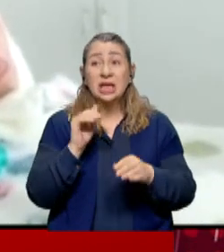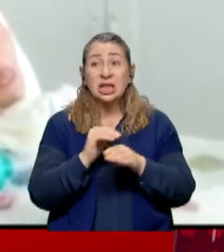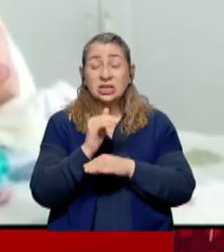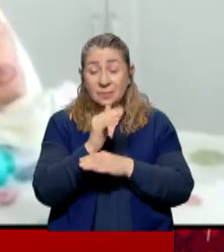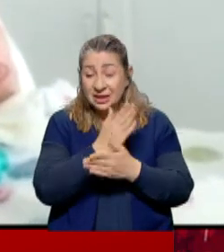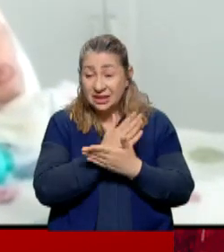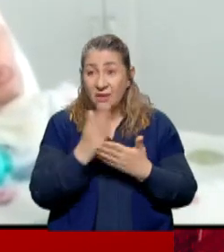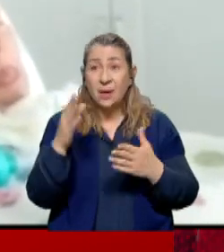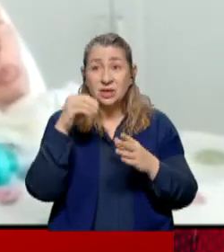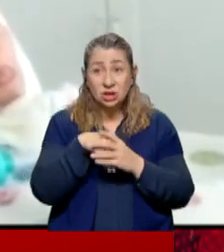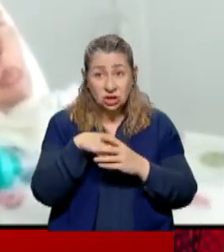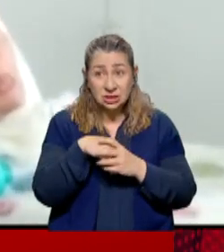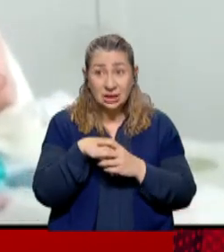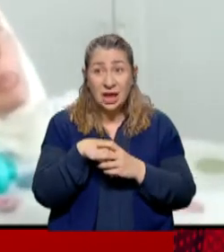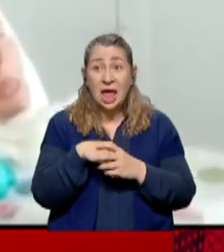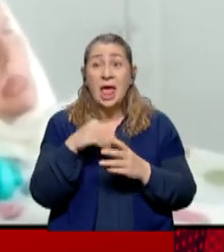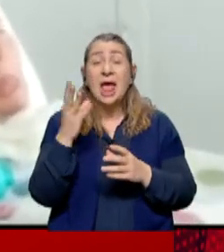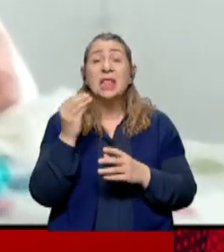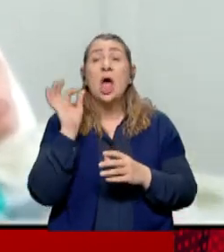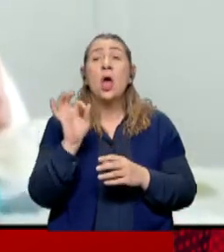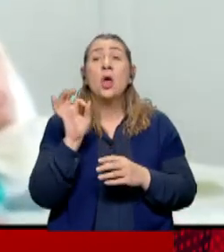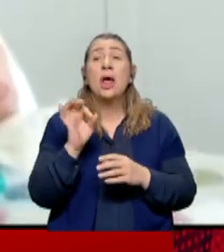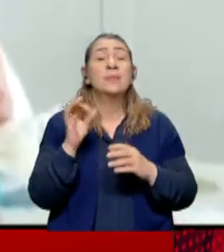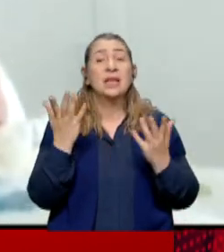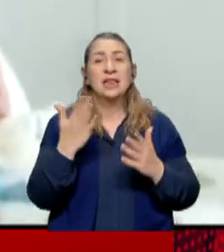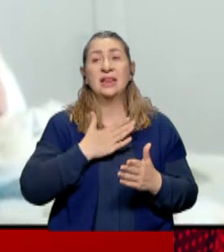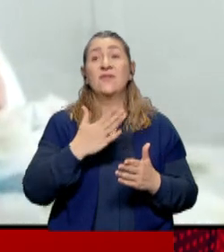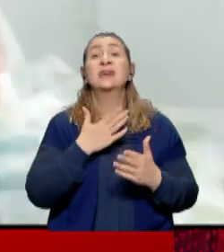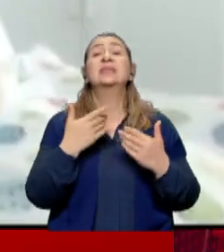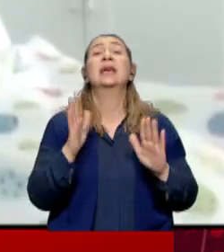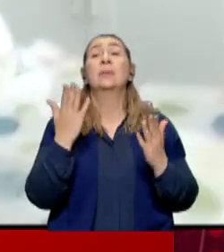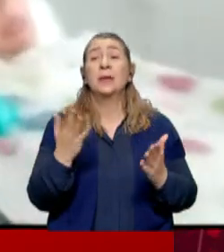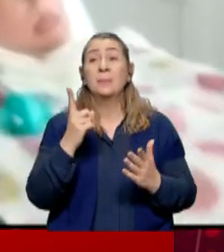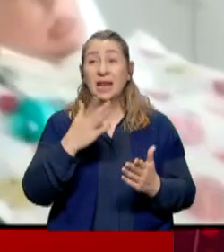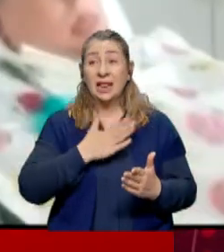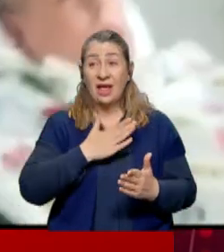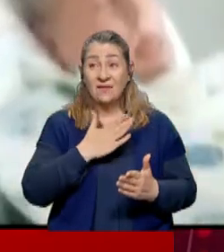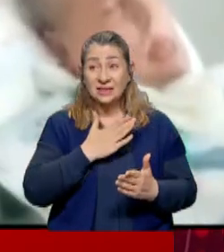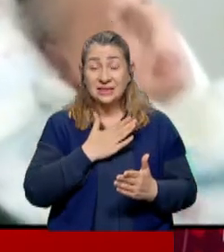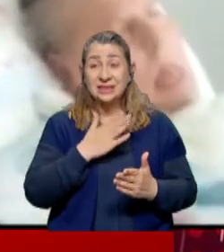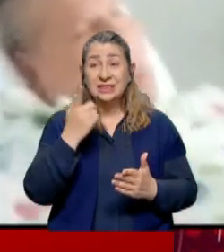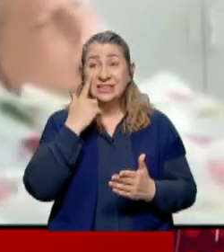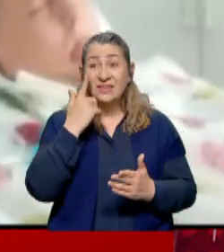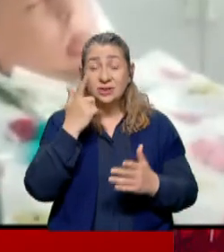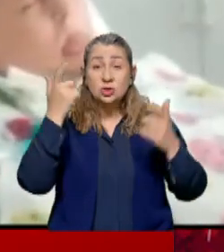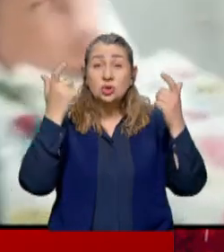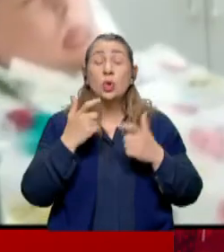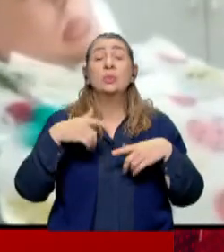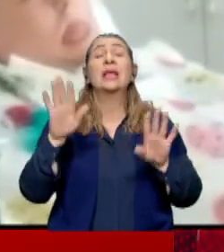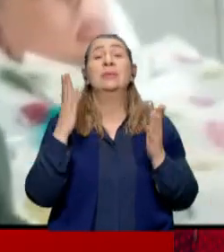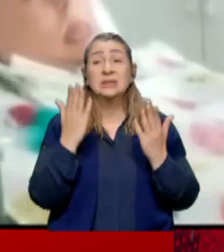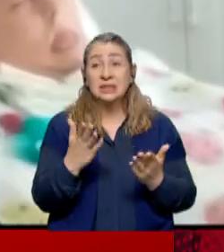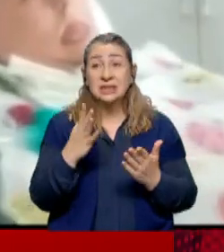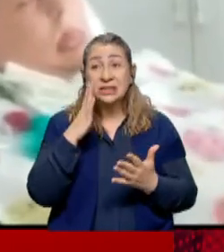yaşamını devam ettirebilmesi için en önemli şey nefes değil midir? Bir nefes devletin de sorumluluğu değil